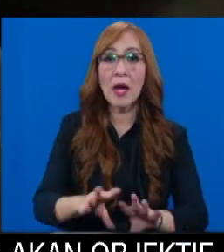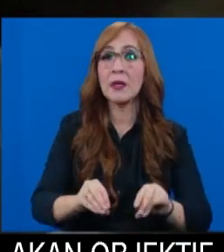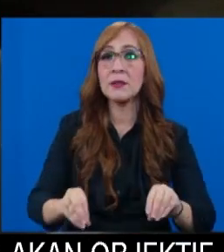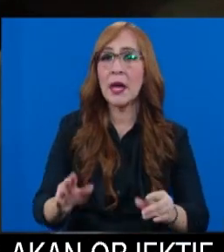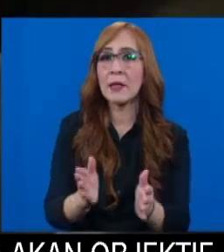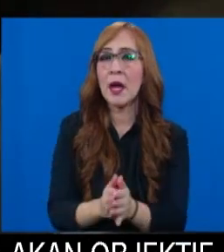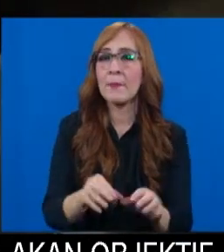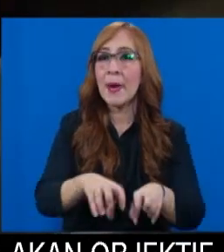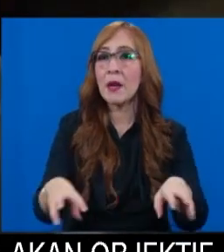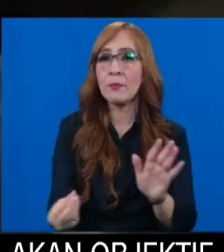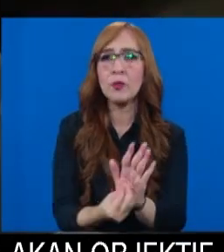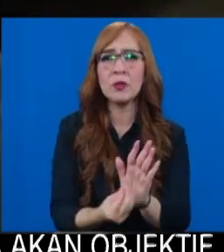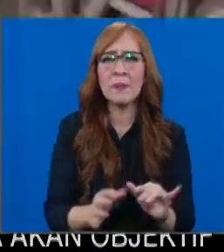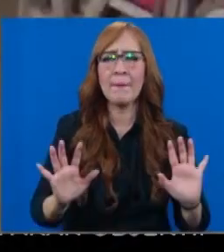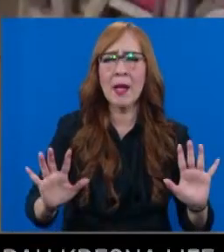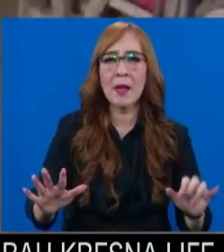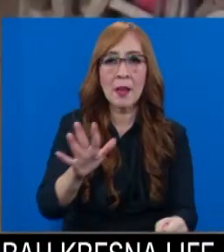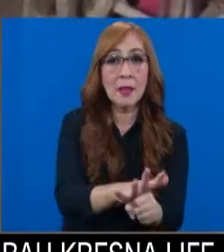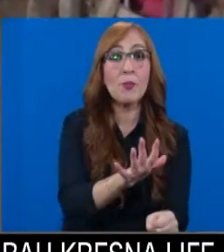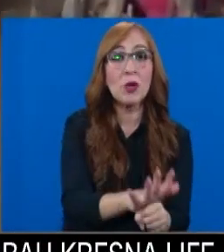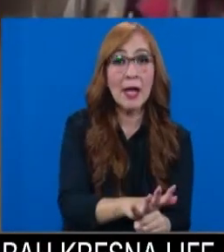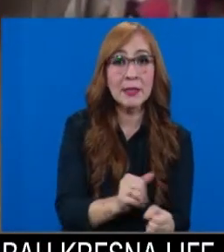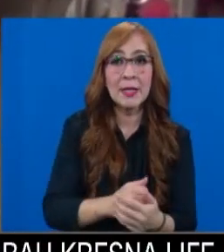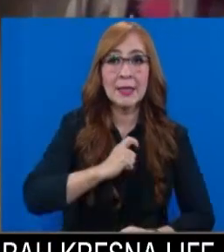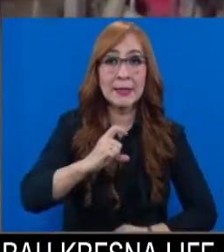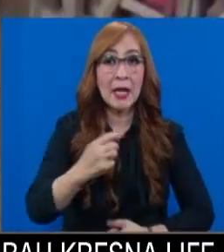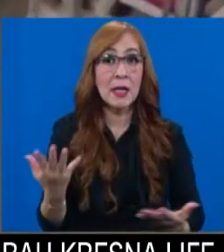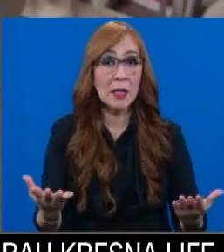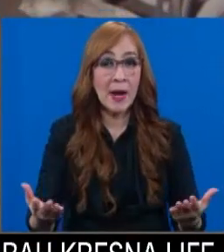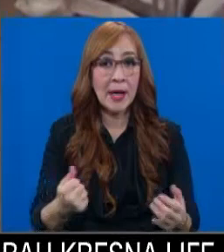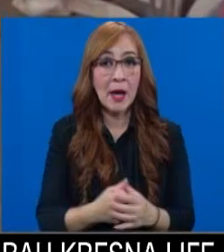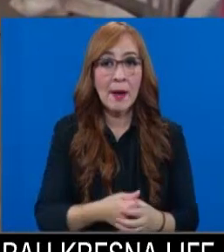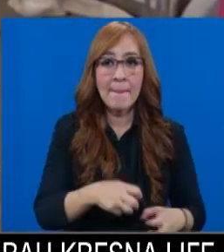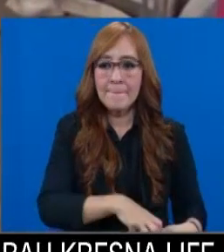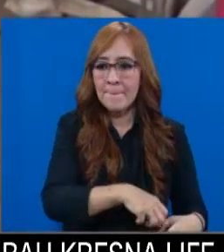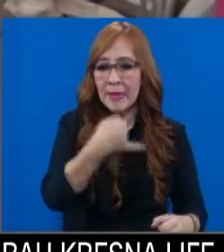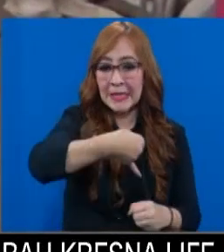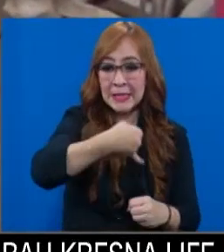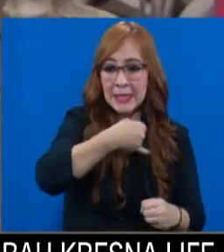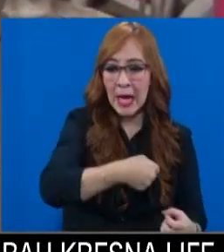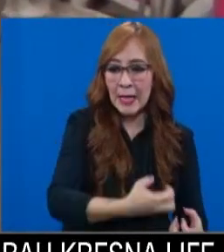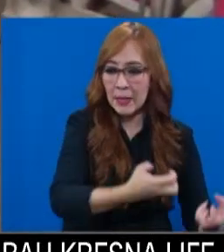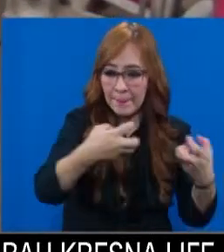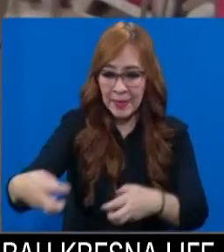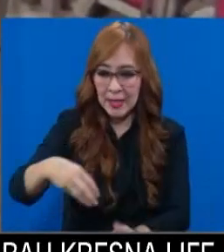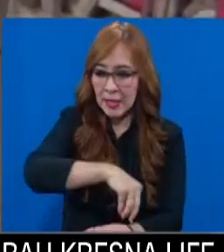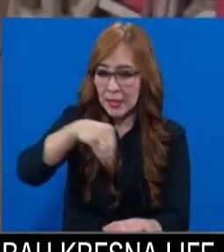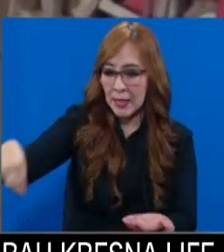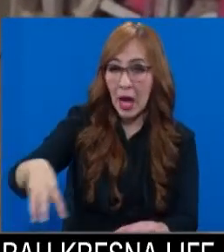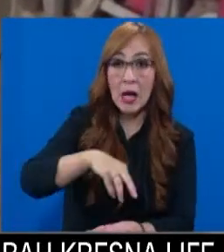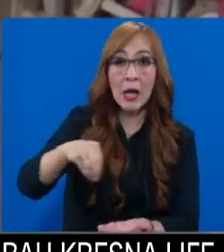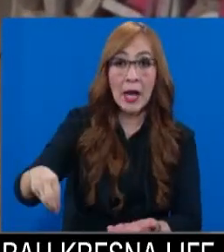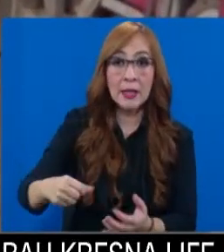gas. Modus para pelaku memindahkan isi tabung LPG subsidi ukuran 3 kg ke tabung biru non-subsidi ukuran